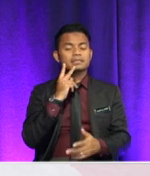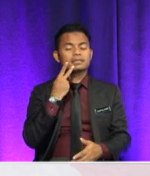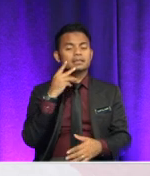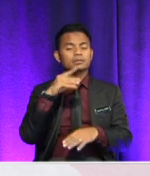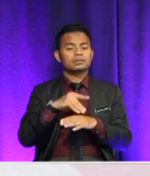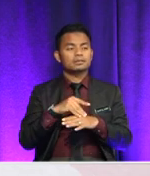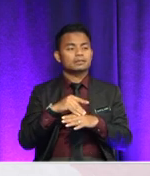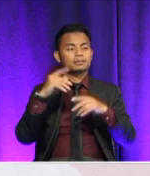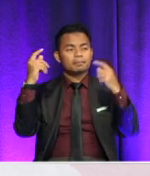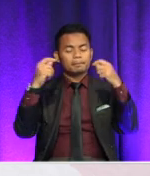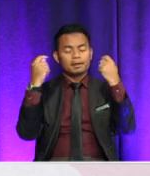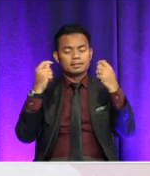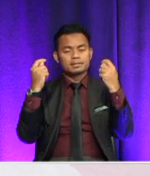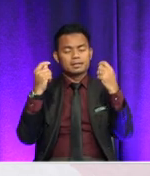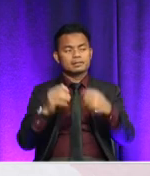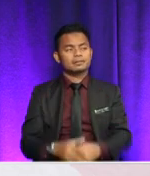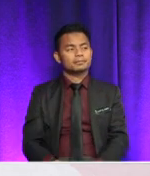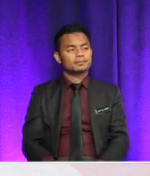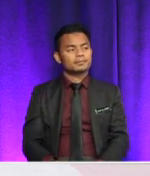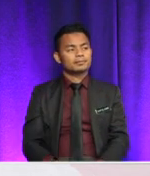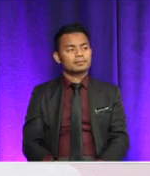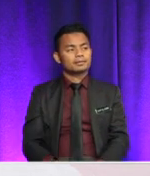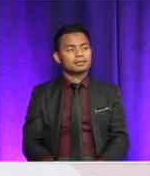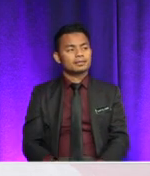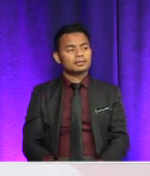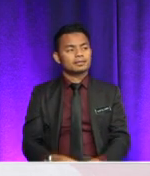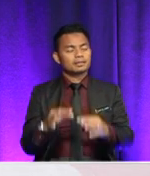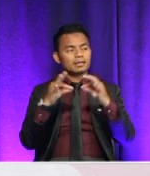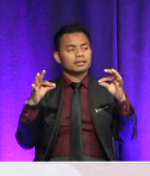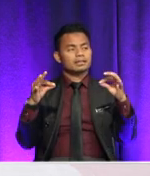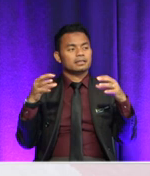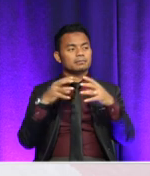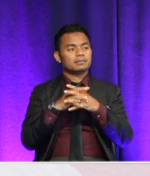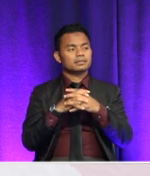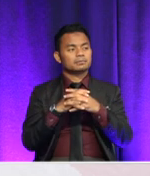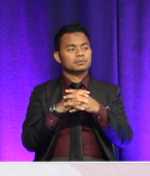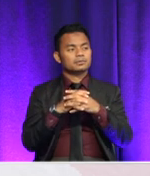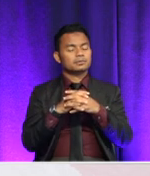Ayah apa Ayah macam apa menggunakan perkataan